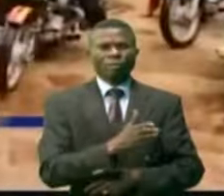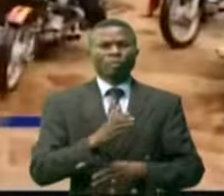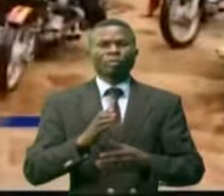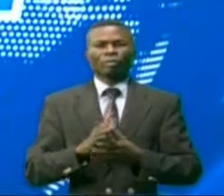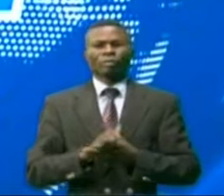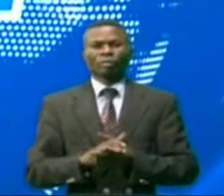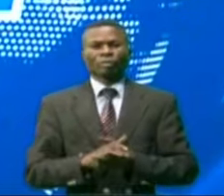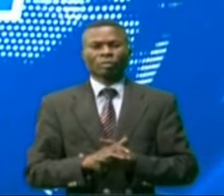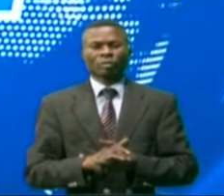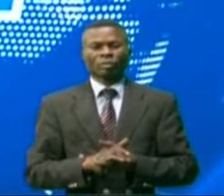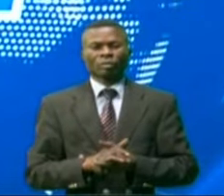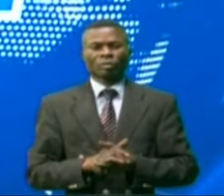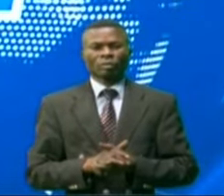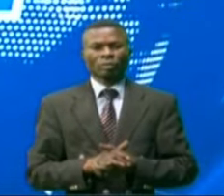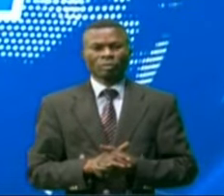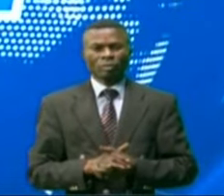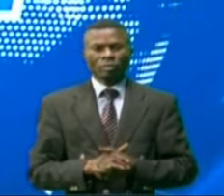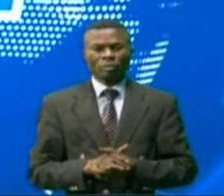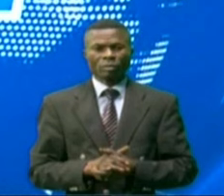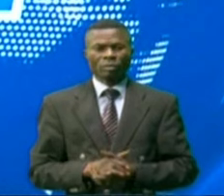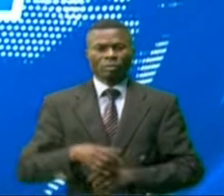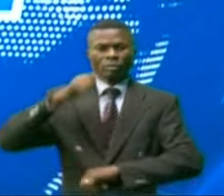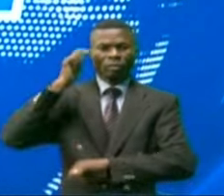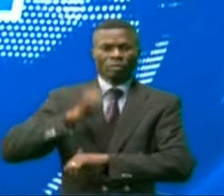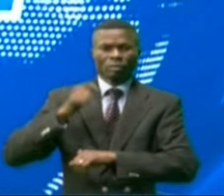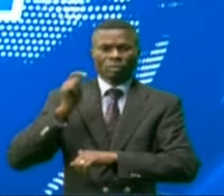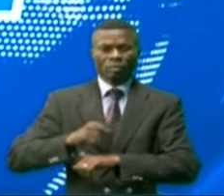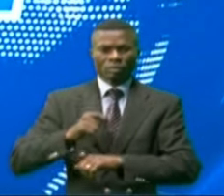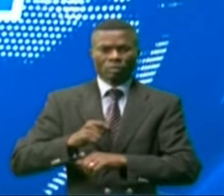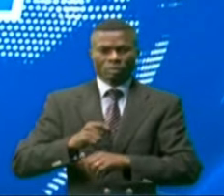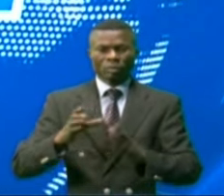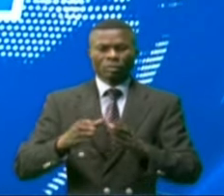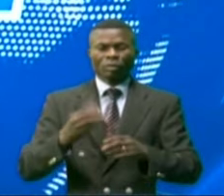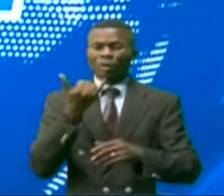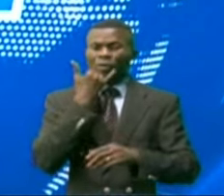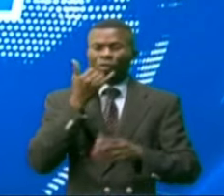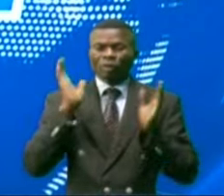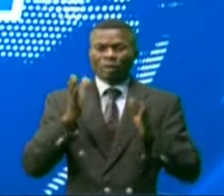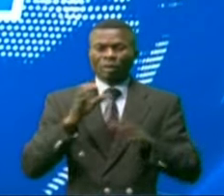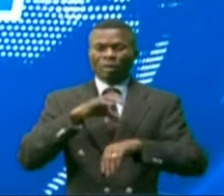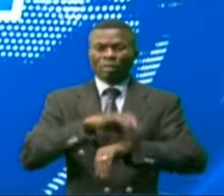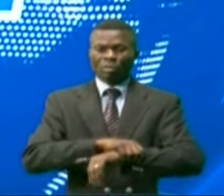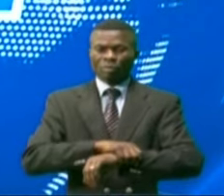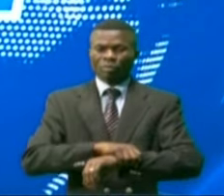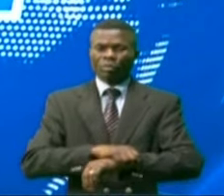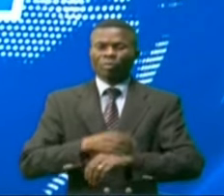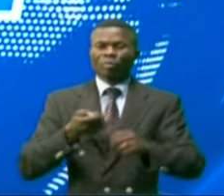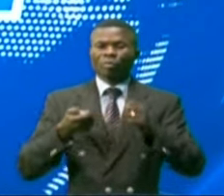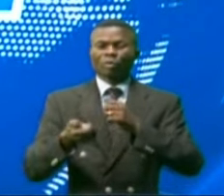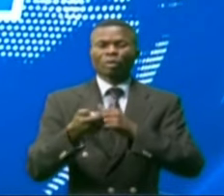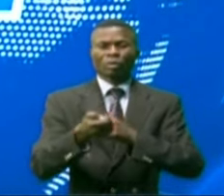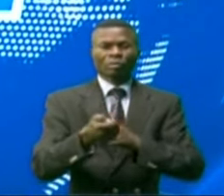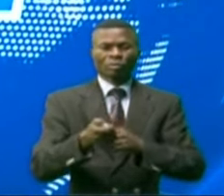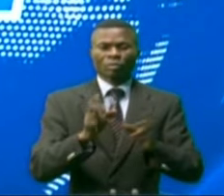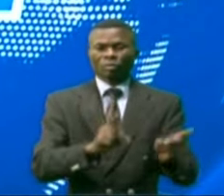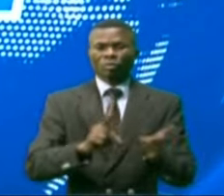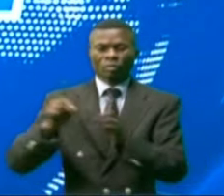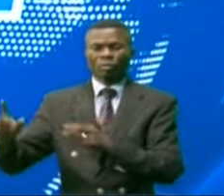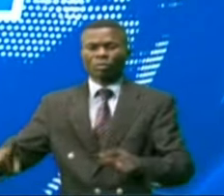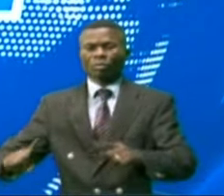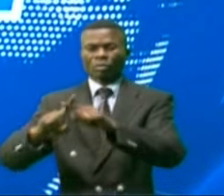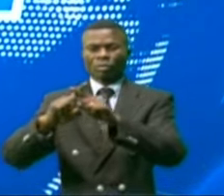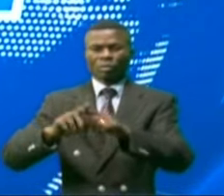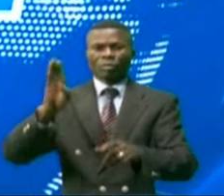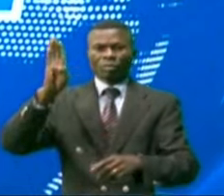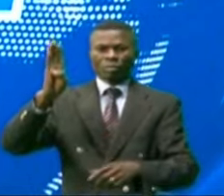réparation. C'était là l'audience foraine en procédure de flagrance contre le présumé auteur de l'attaque de déplacés du conflit